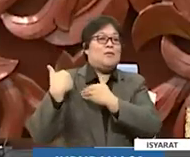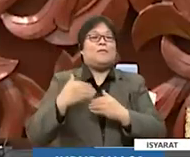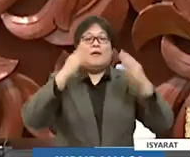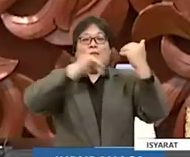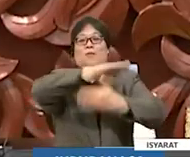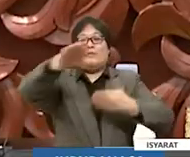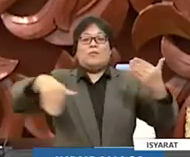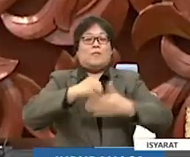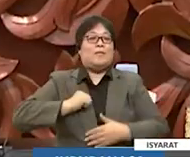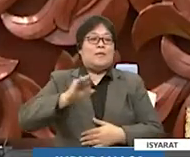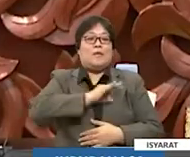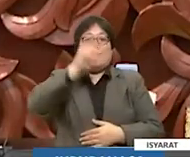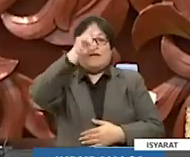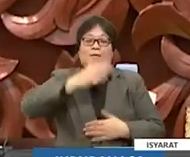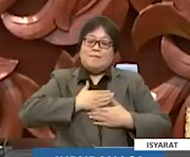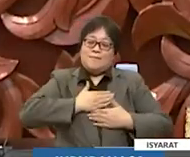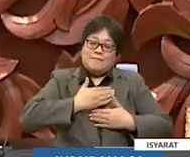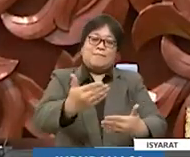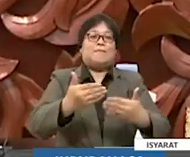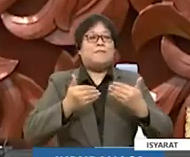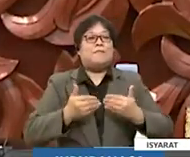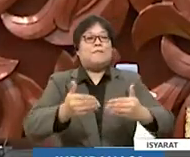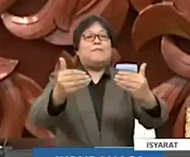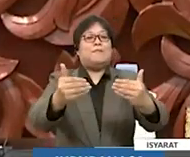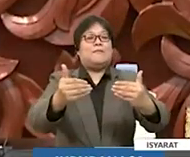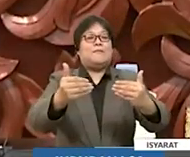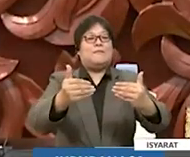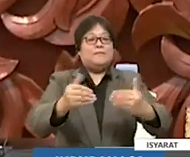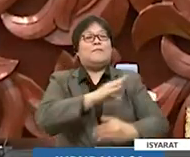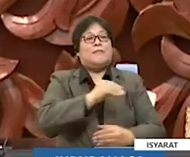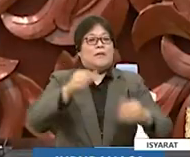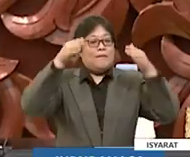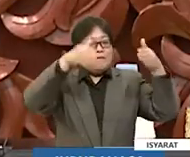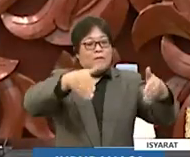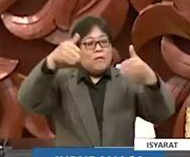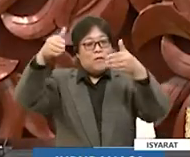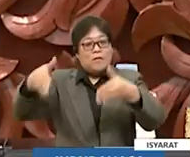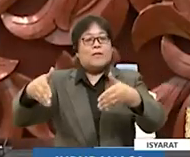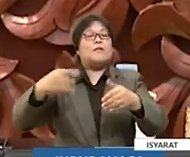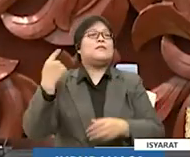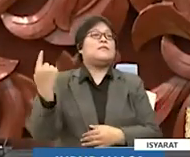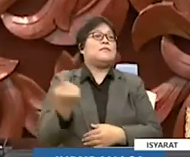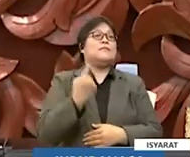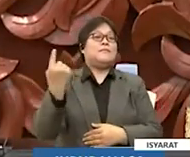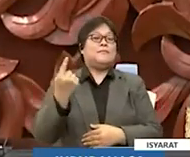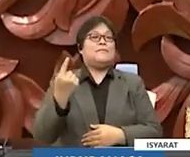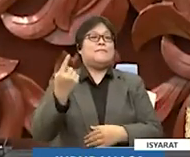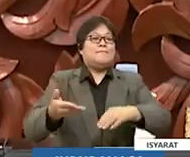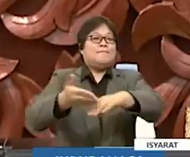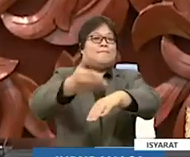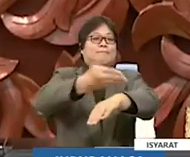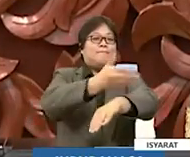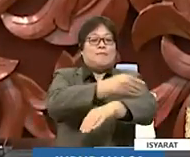semua penjawat awam terus committed, berdedikasi dan fokus untuk sentiasa menambah